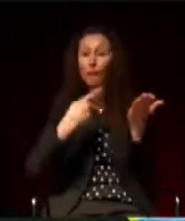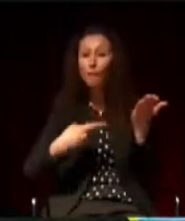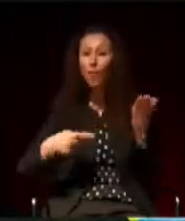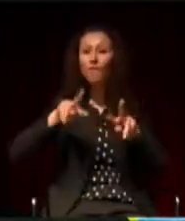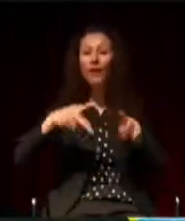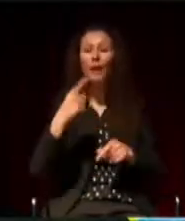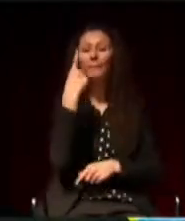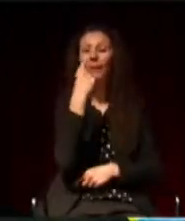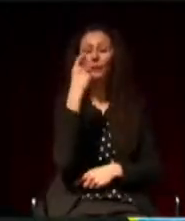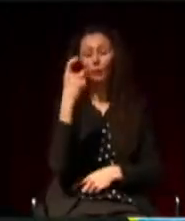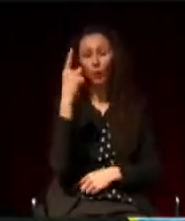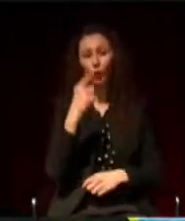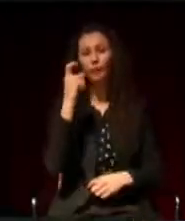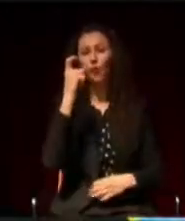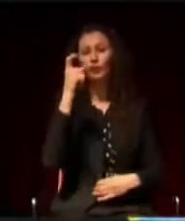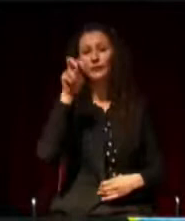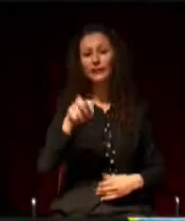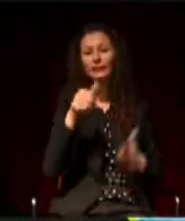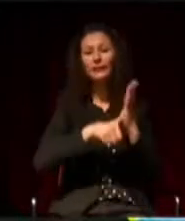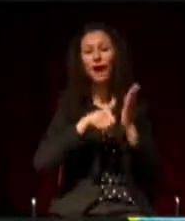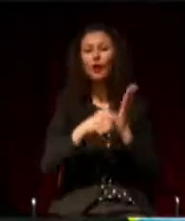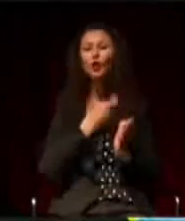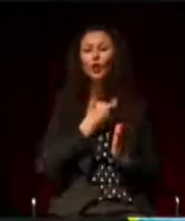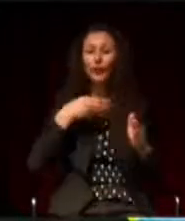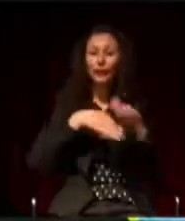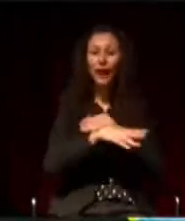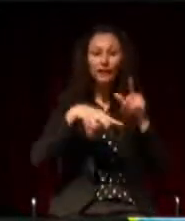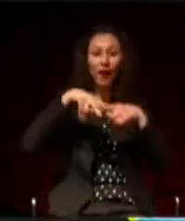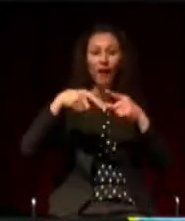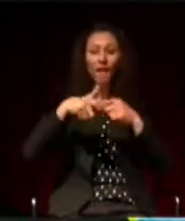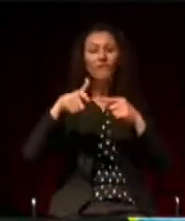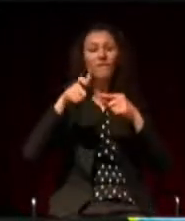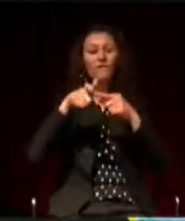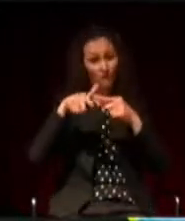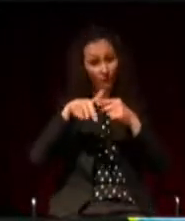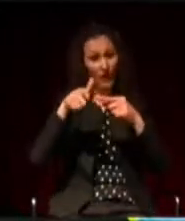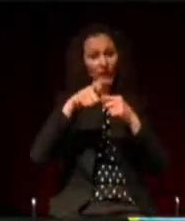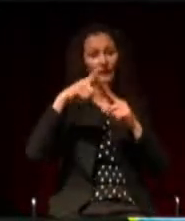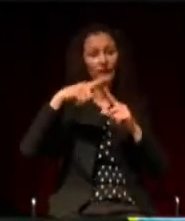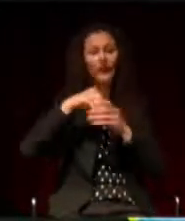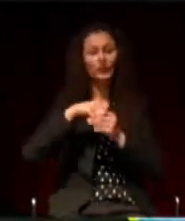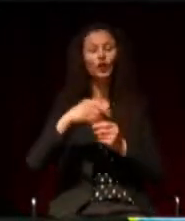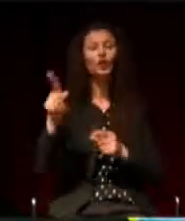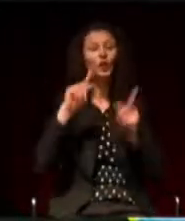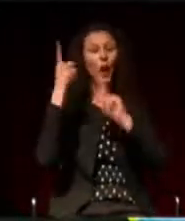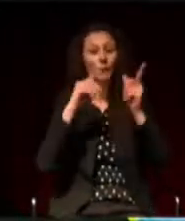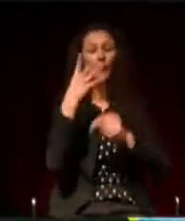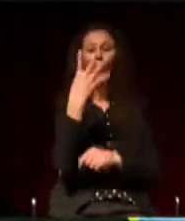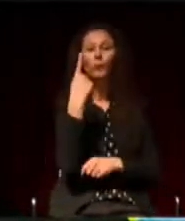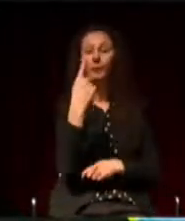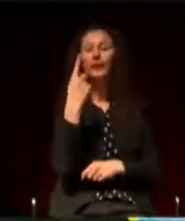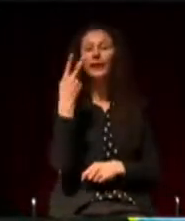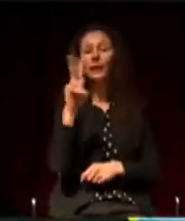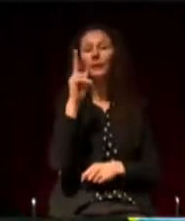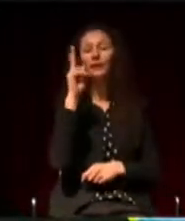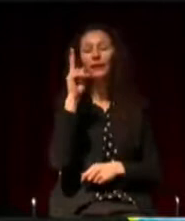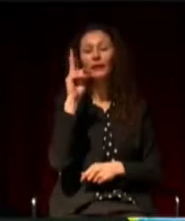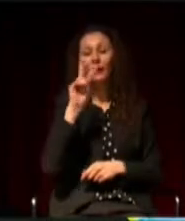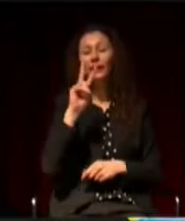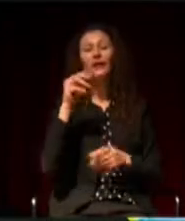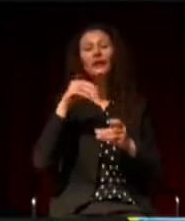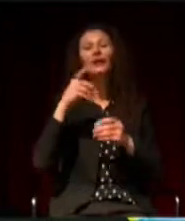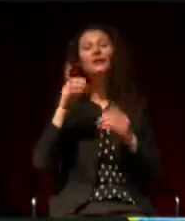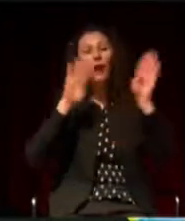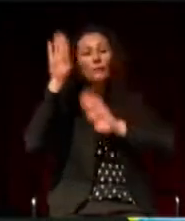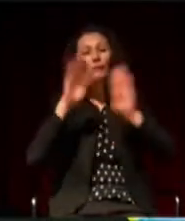veya 1.1.1998 tarihinde yürürlüğe giren afet bölgelerinde yapılacak yapılar hakkında yönetmelik ile 4.1.2002 tarihli Kamu